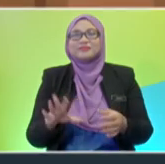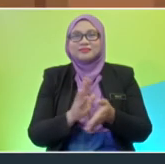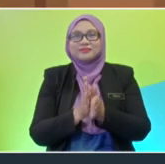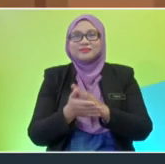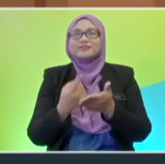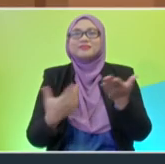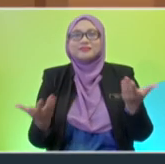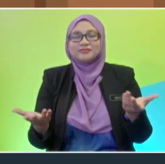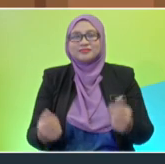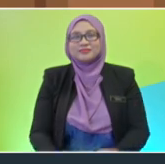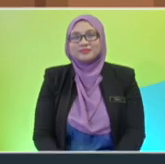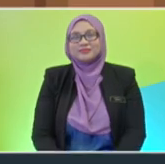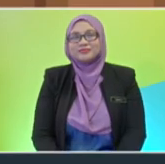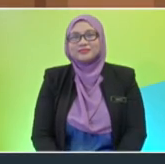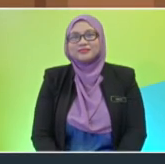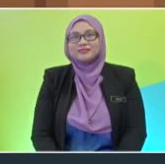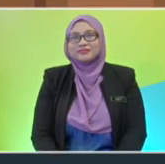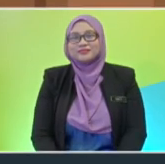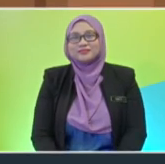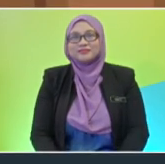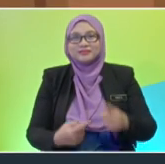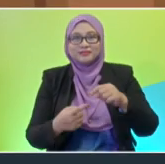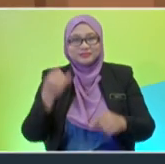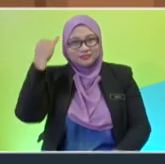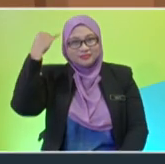impian anda bila apabila